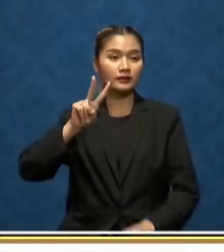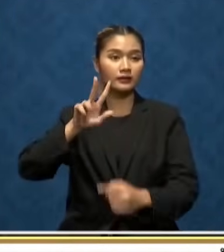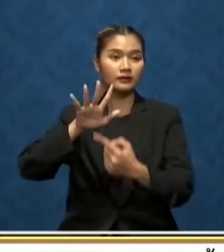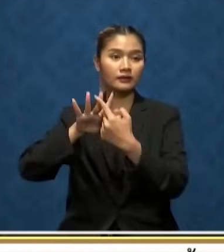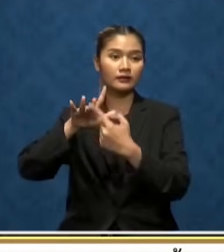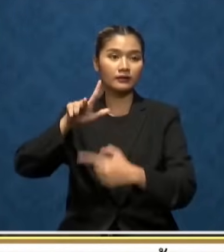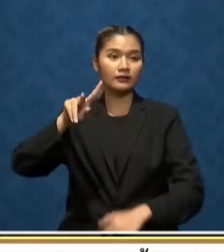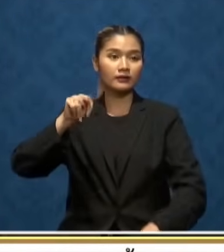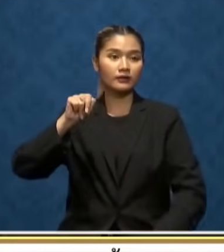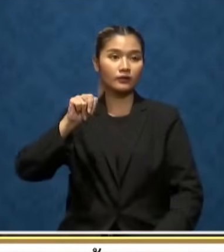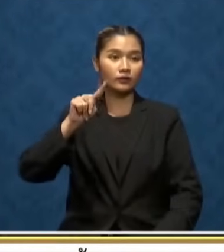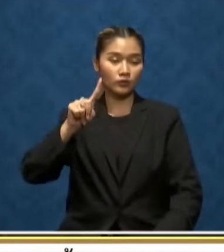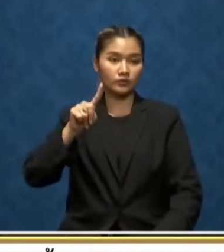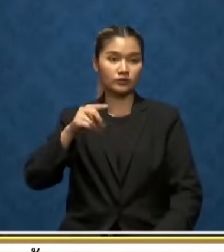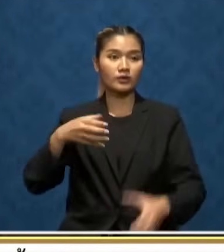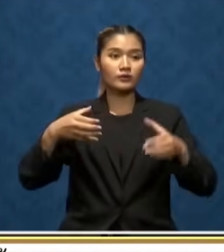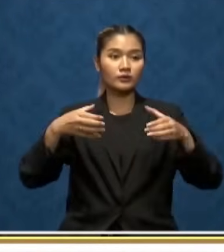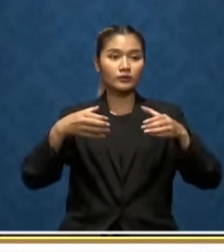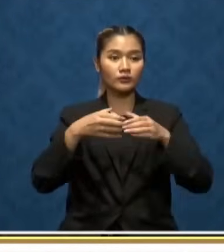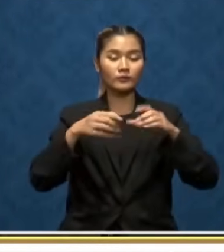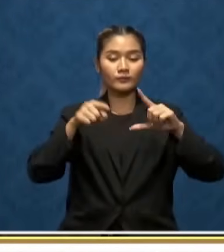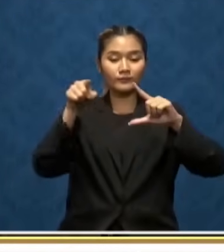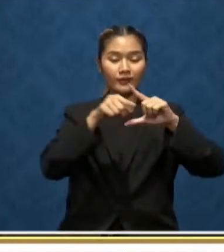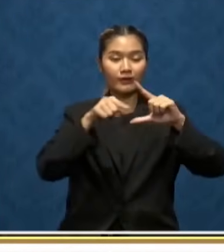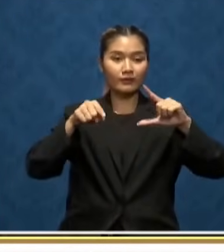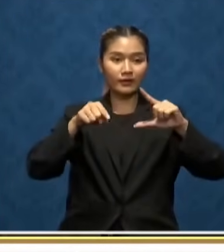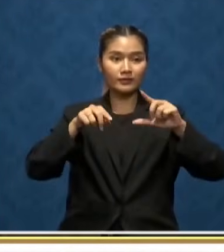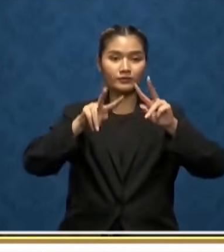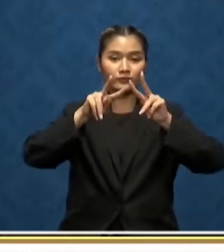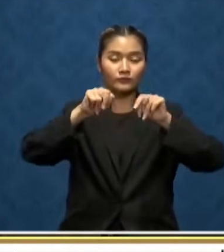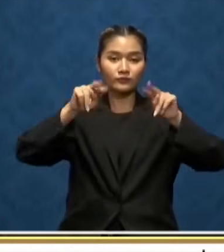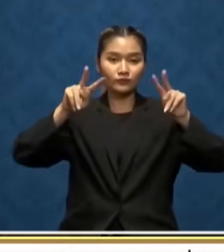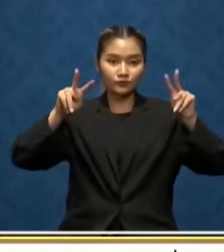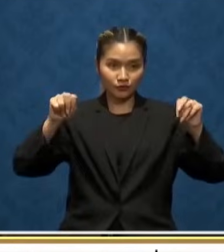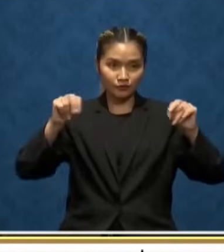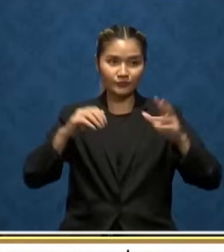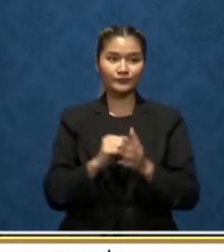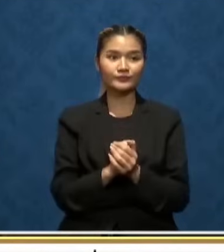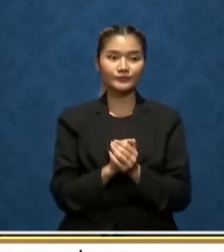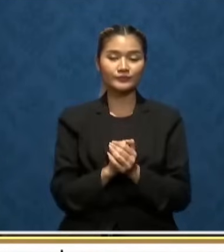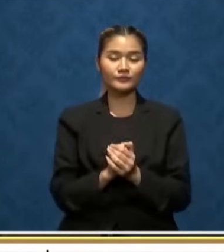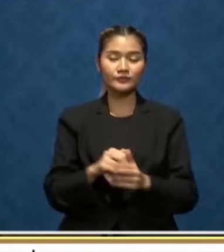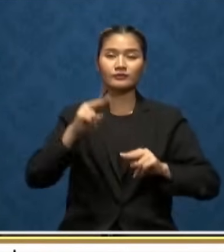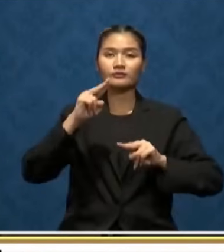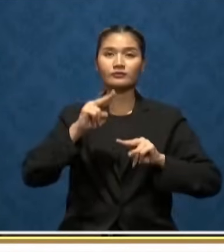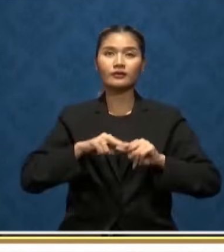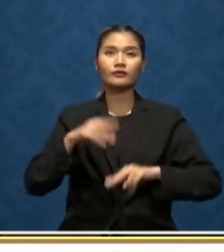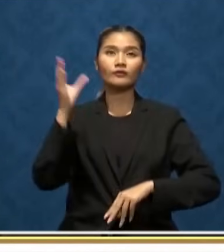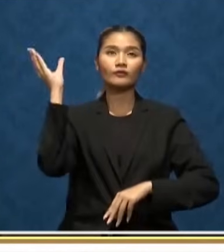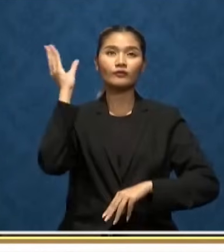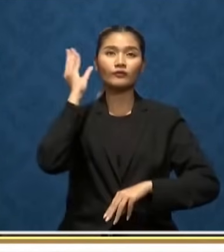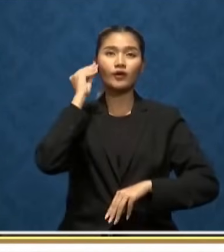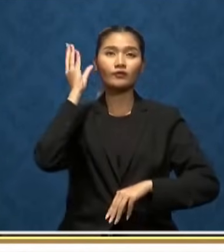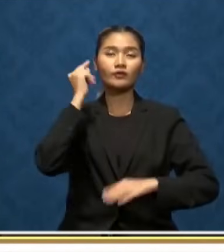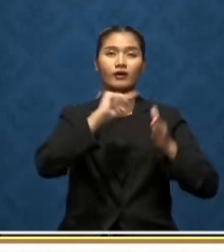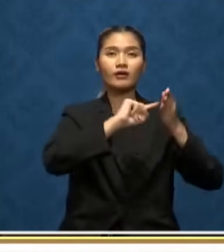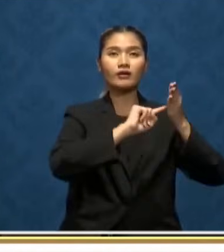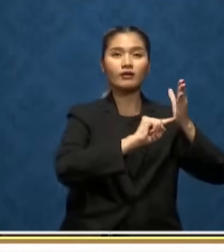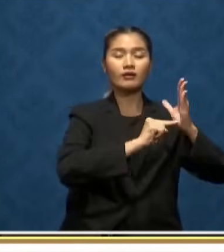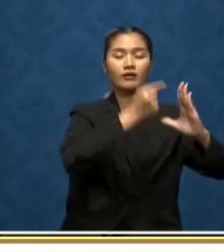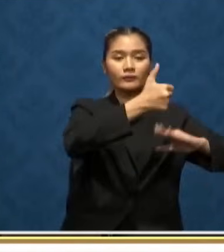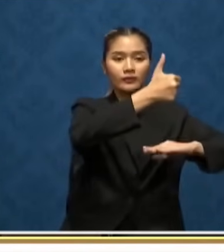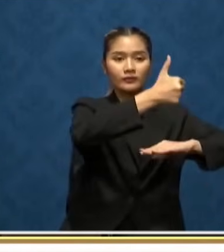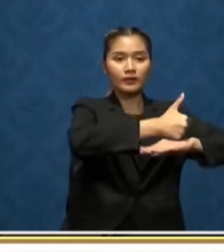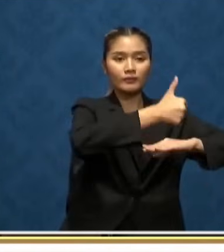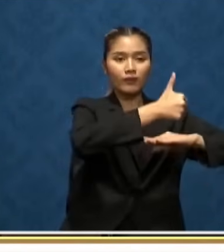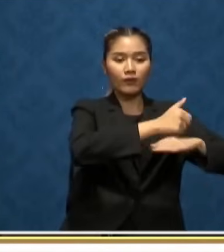คก้าวไก่นะฮะผมนั่งฟังท่านผู้ชี้แจงตั้งแต่ท่านผอ.ท่านอา